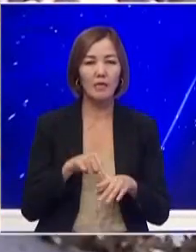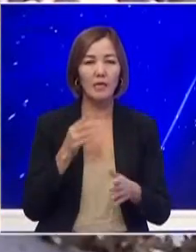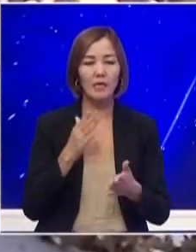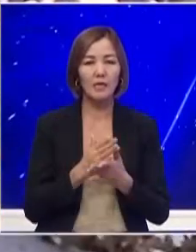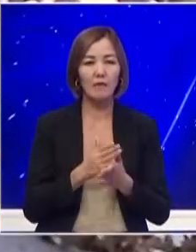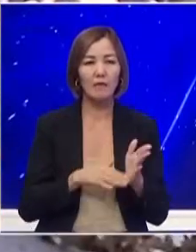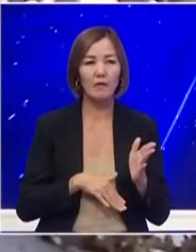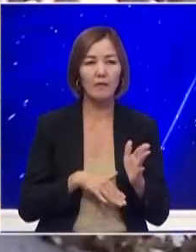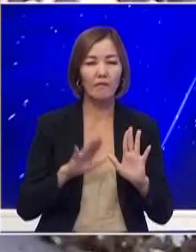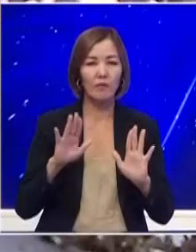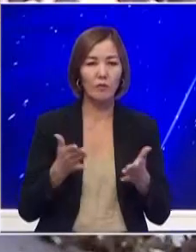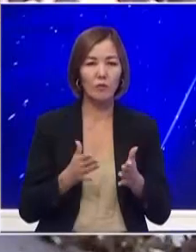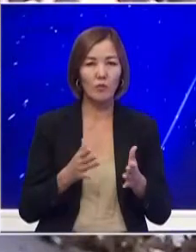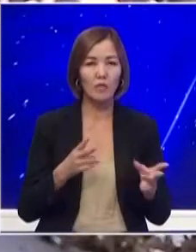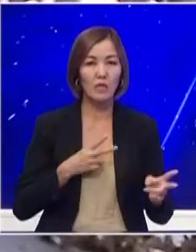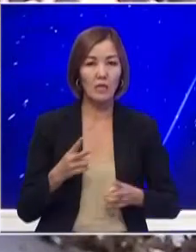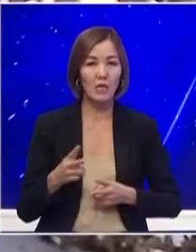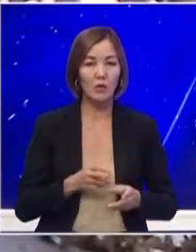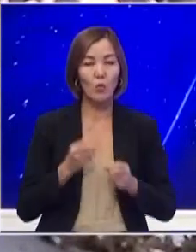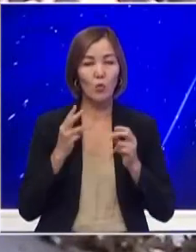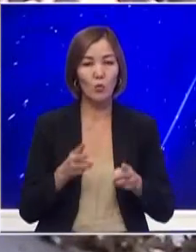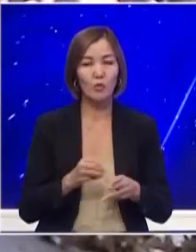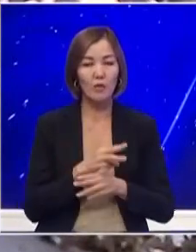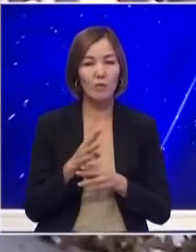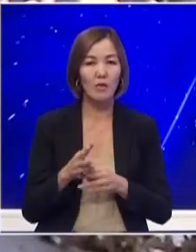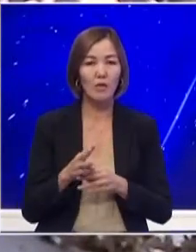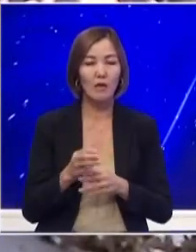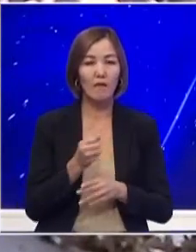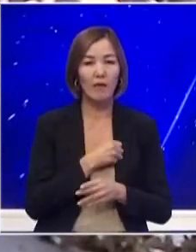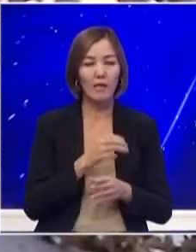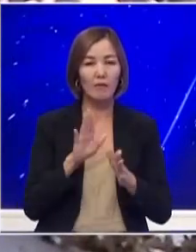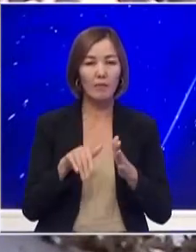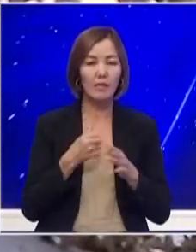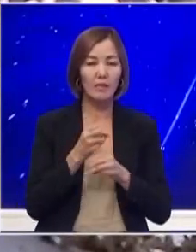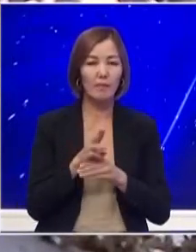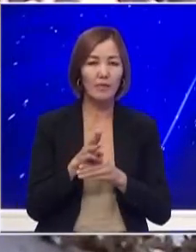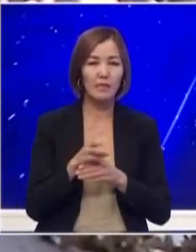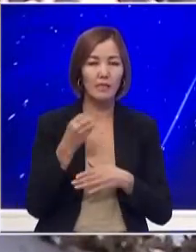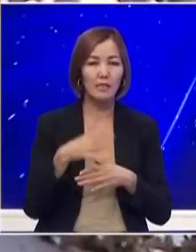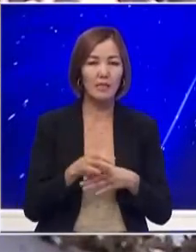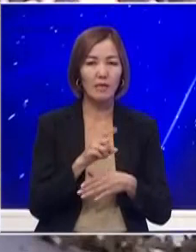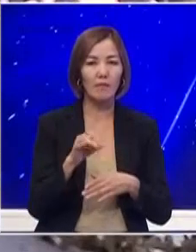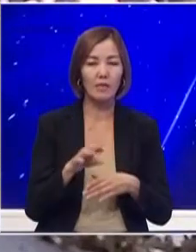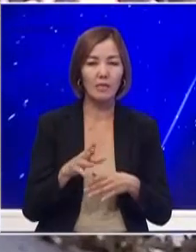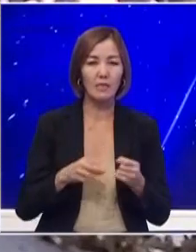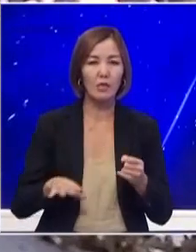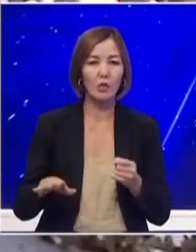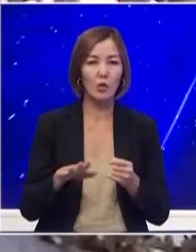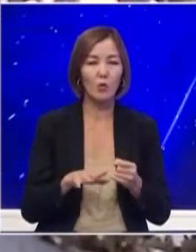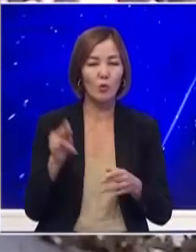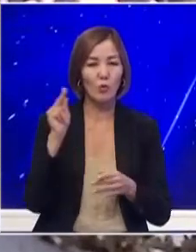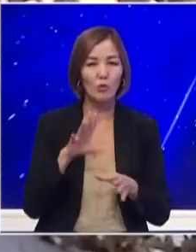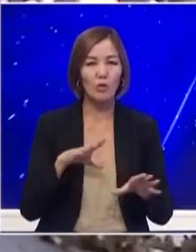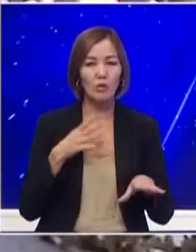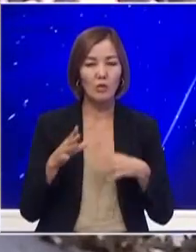случай возникновения террористической угрозы и обеспечения военной безопасности в Центральноазиатском регионе. Кроме того, на учении